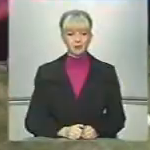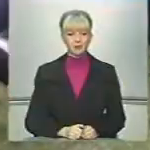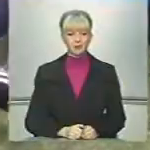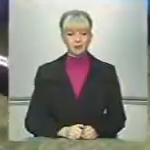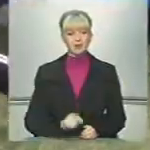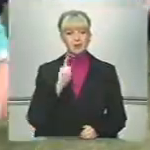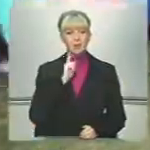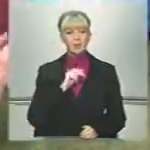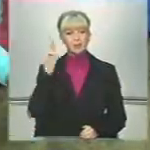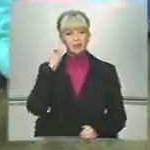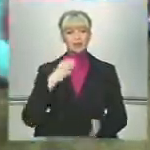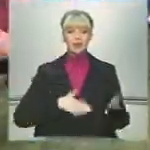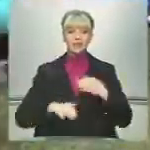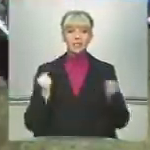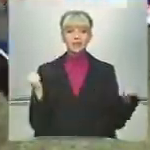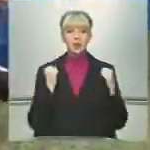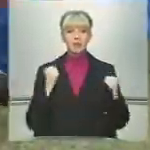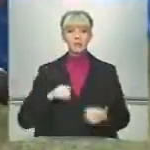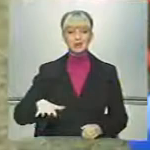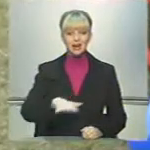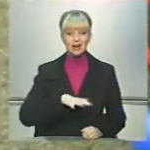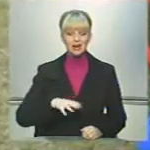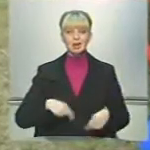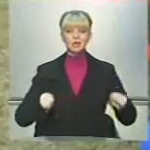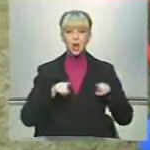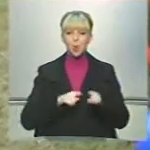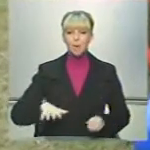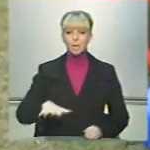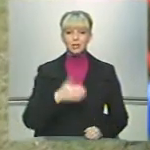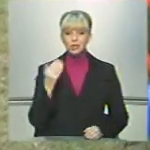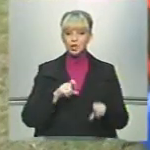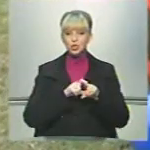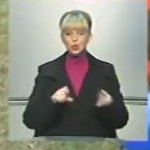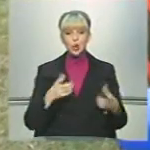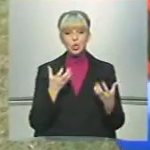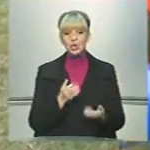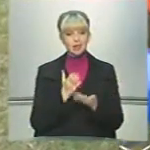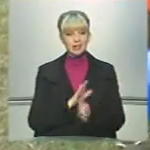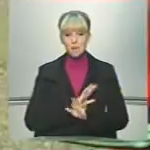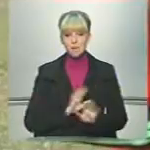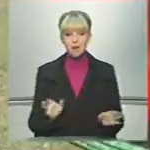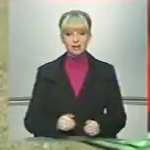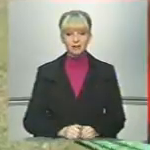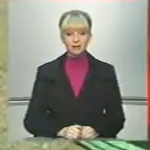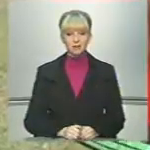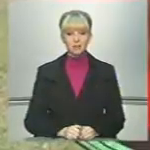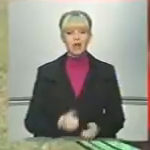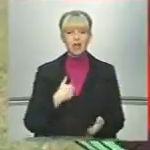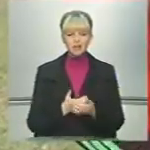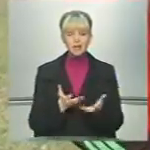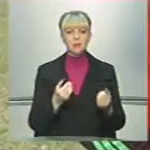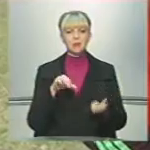А поки учні радіють спортивній арені, адже такого майданчика їхня школа ще не мала. Активно